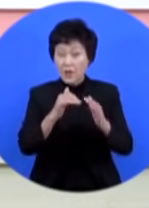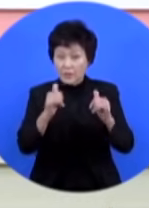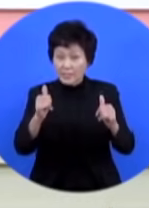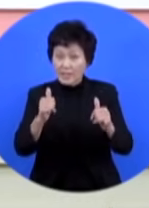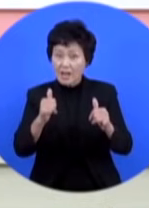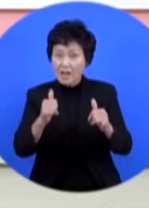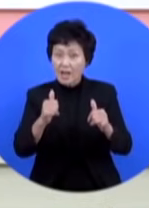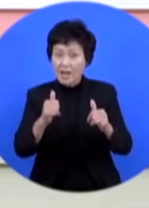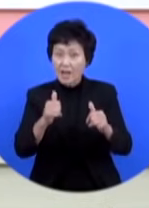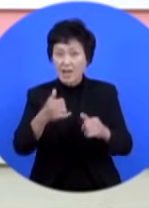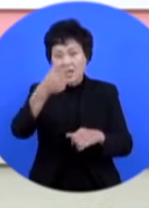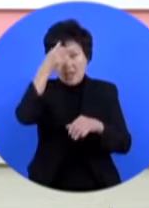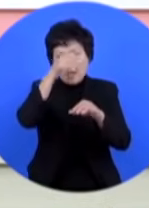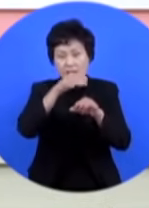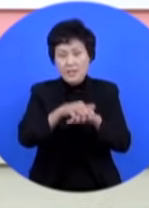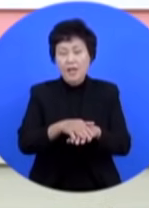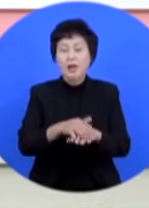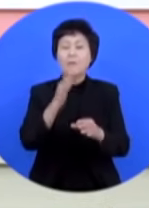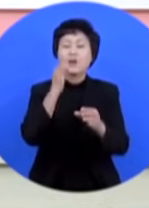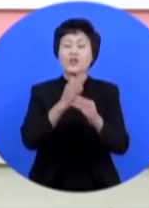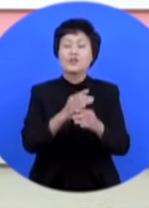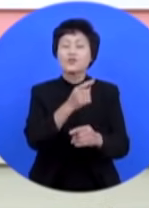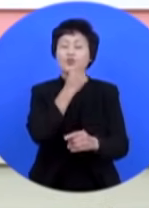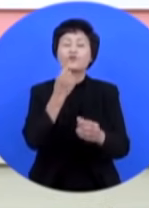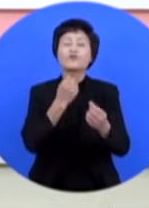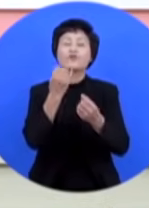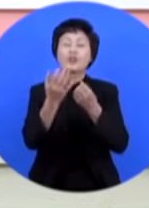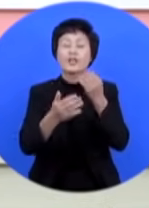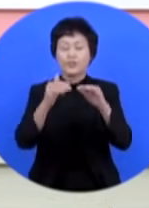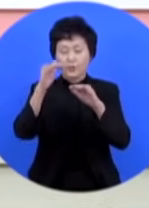예배를 인도하는 가운데 이런 간증을 했습니다.